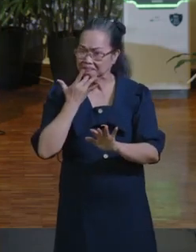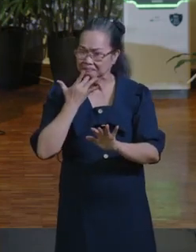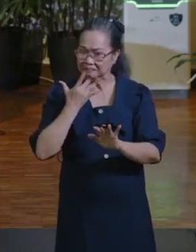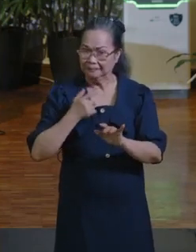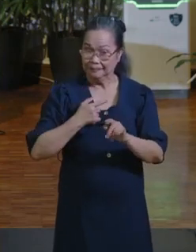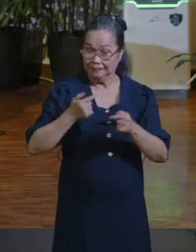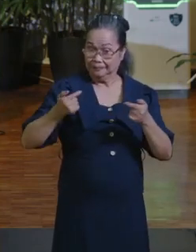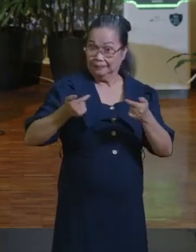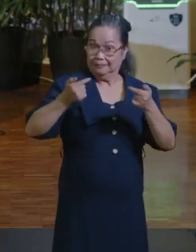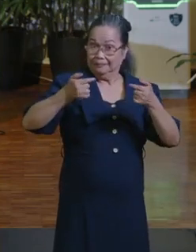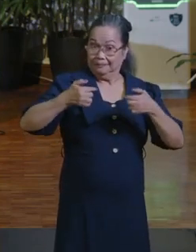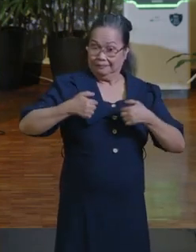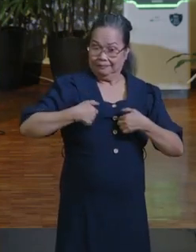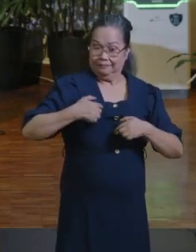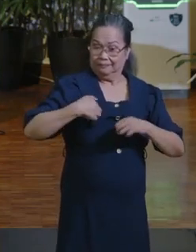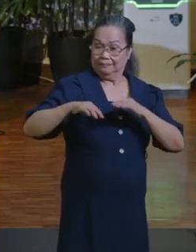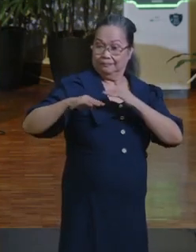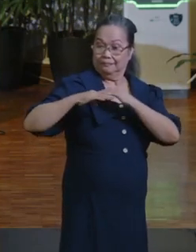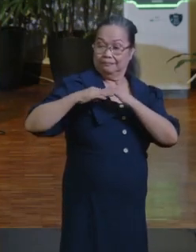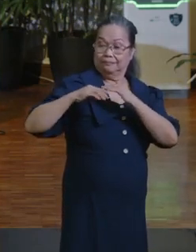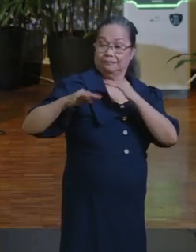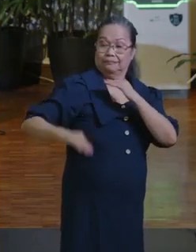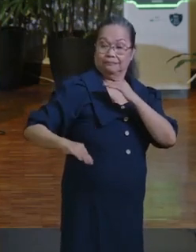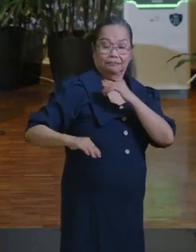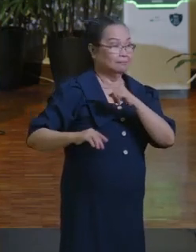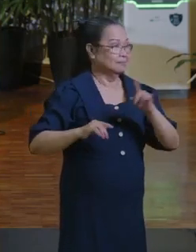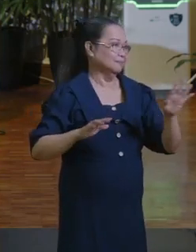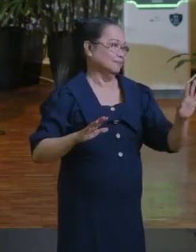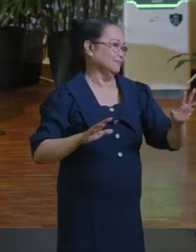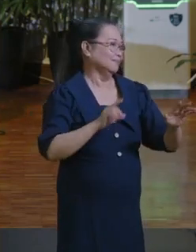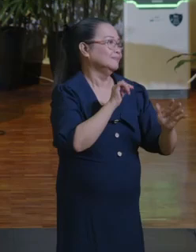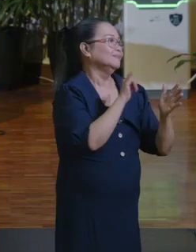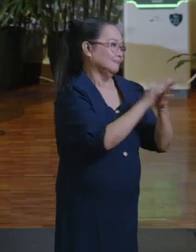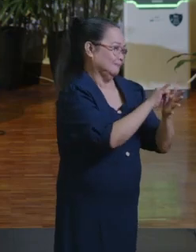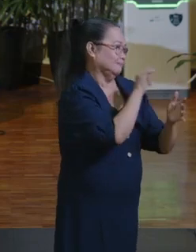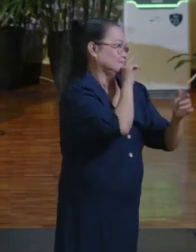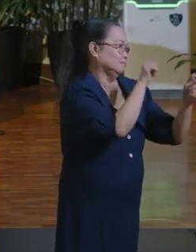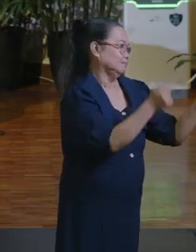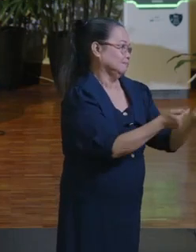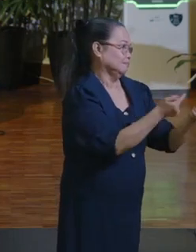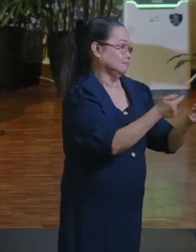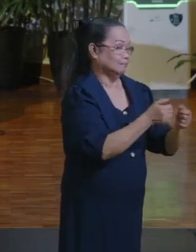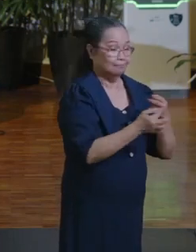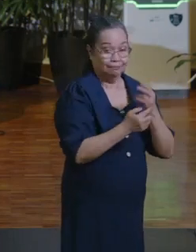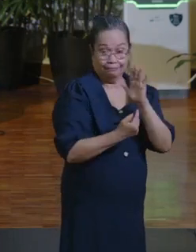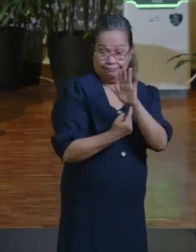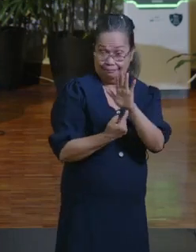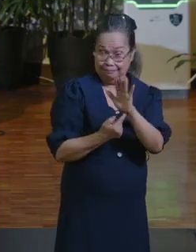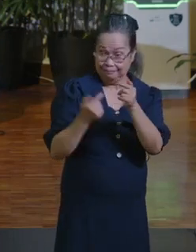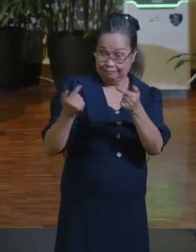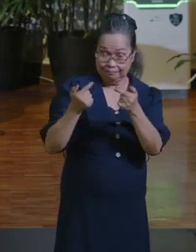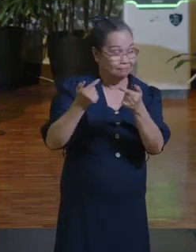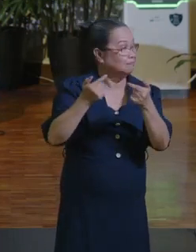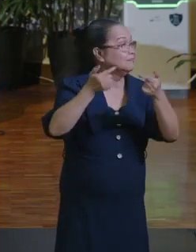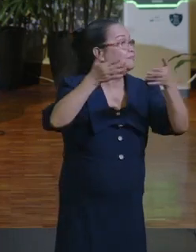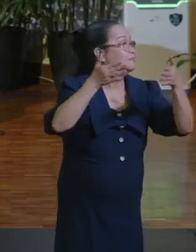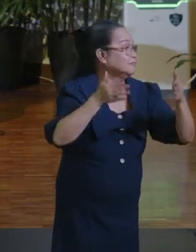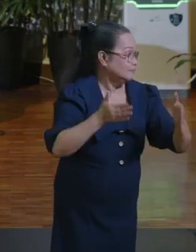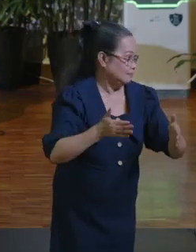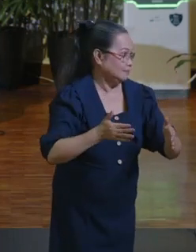hold the faith in our Lord Jesus Christ. Verse 9, but if you show partiality, you are committing